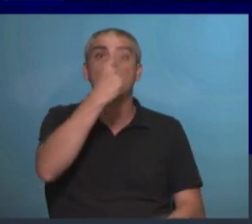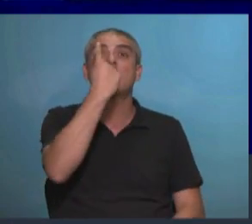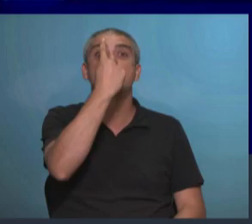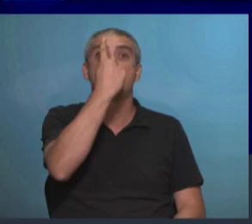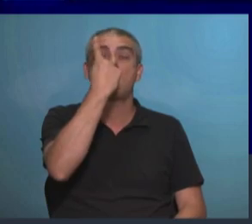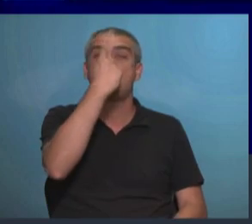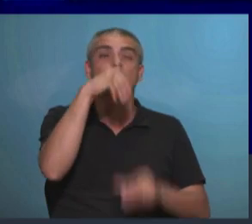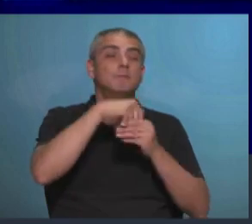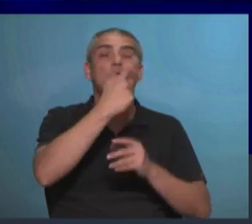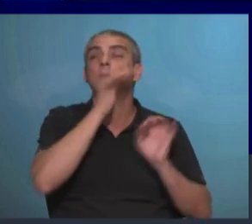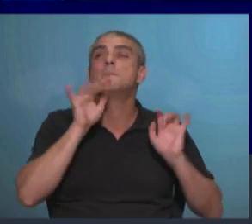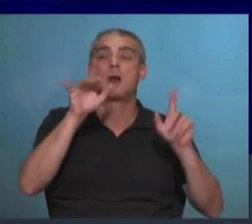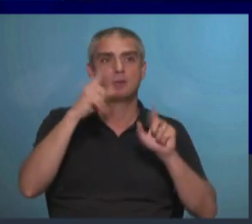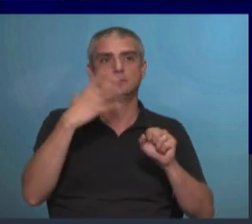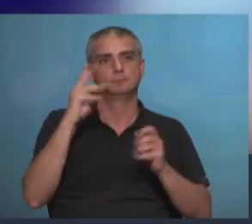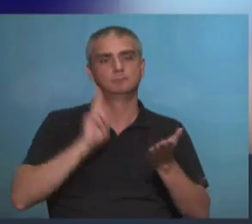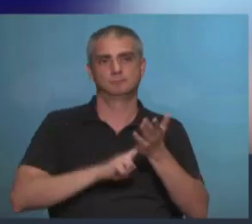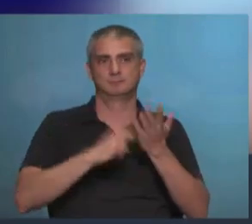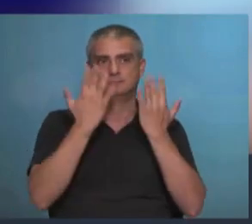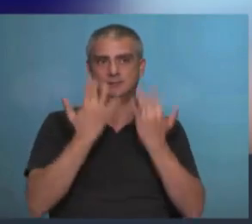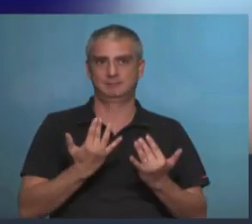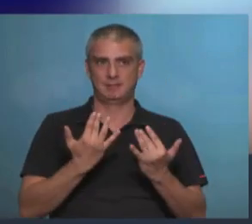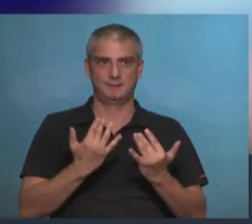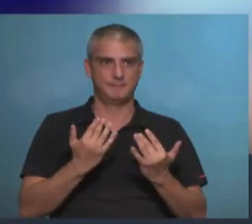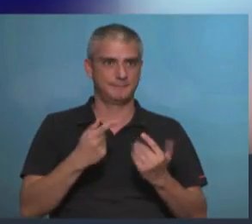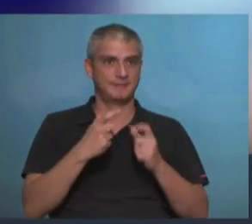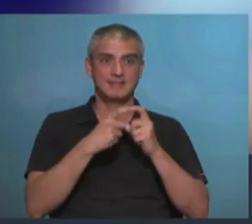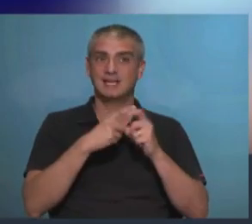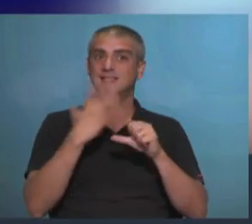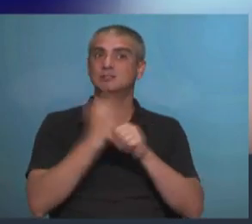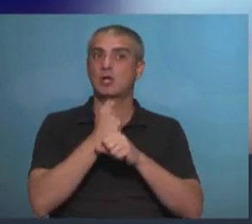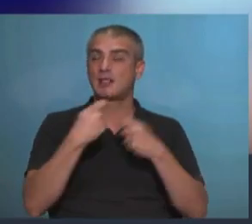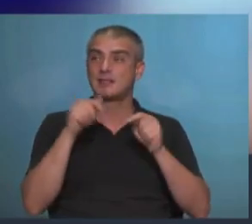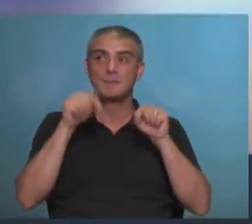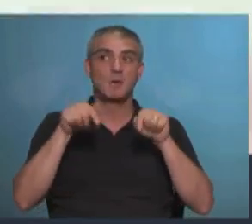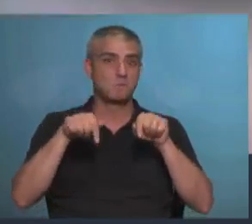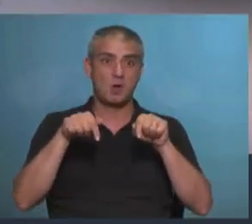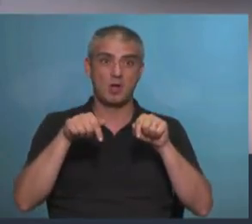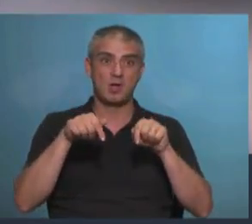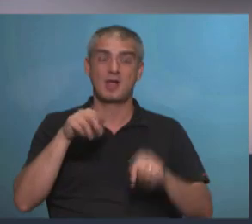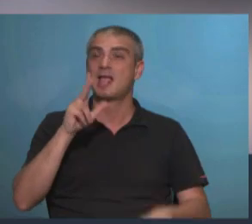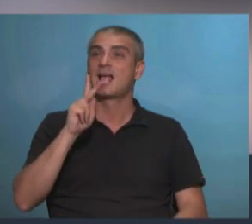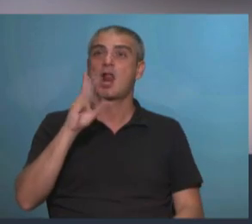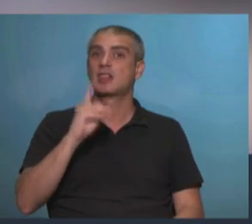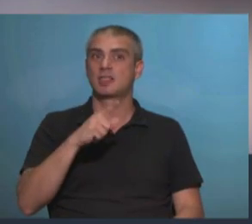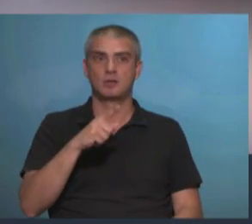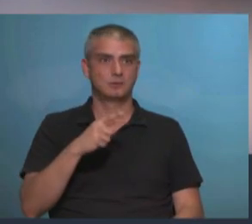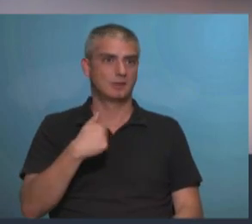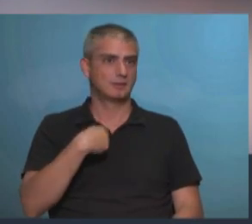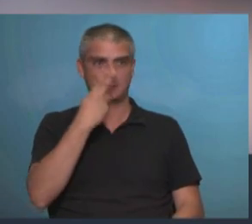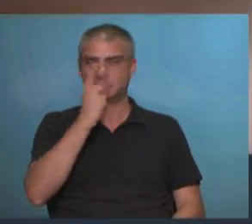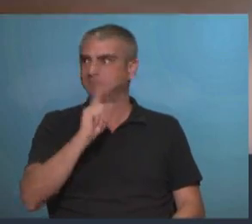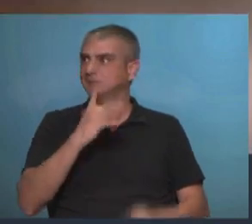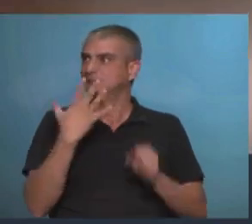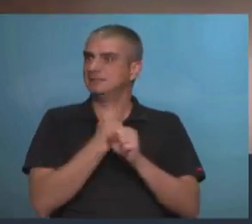מתוך מיליונים, ניחש נכונה את המספרים. A winning ticket has been sold right here in South Carolina. I'm trying to figure out who won